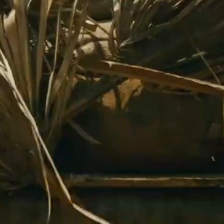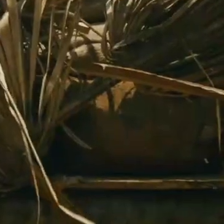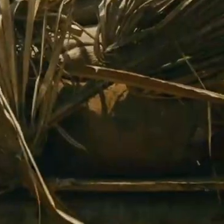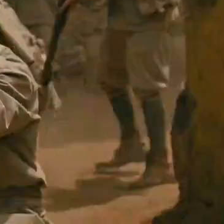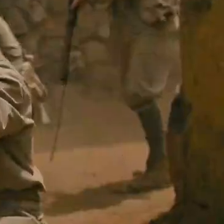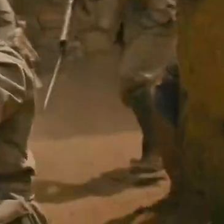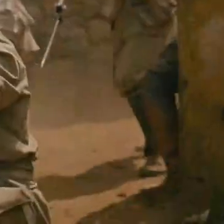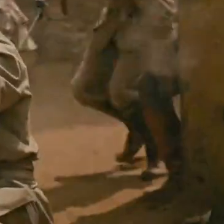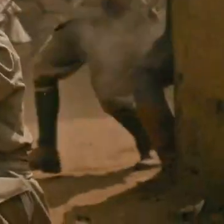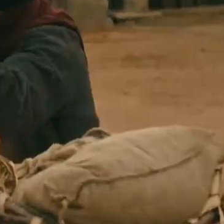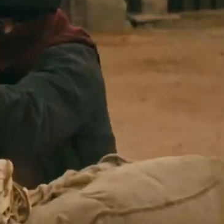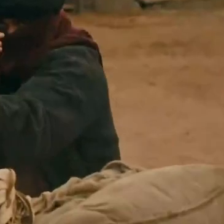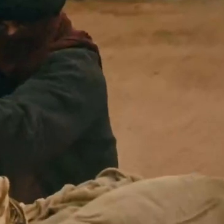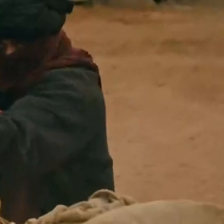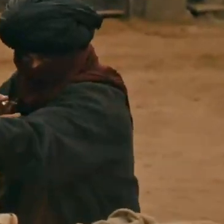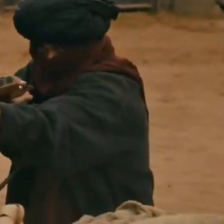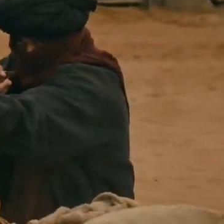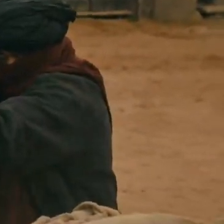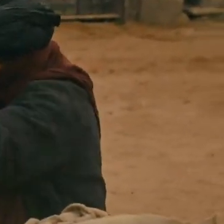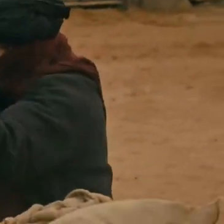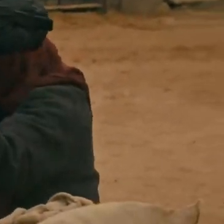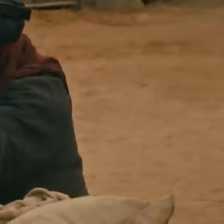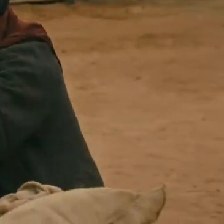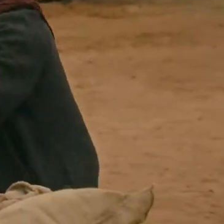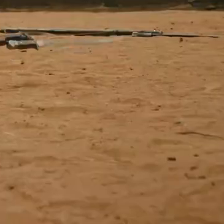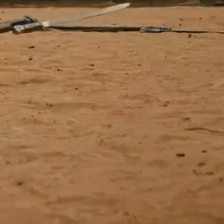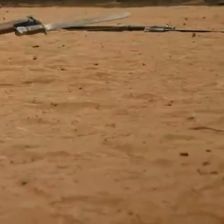Şamil gizlendiği damdan meydandaki askerleri ateş ediyor.